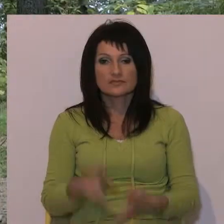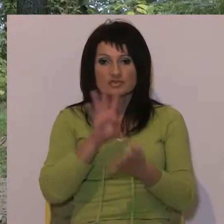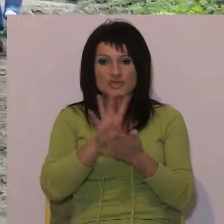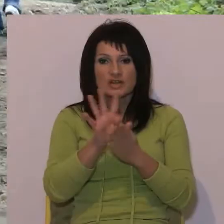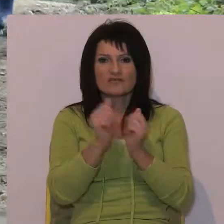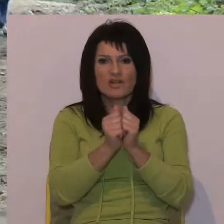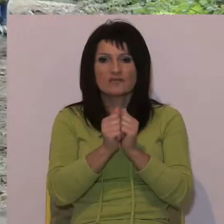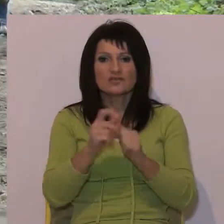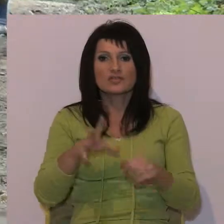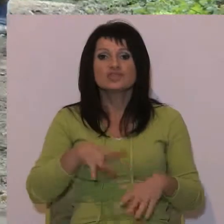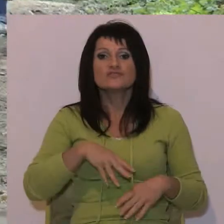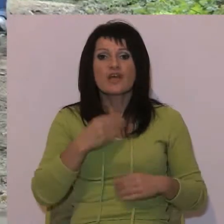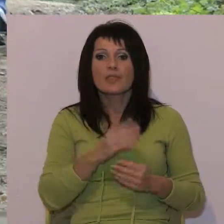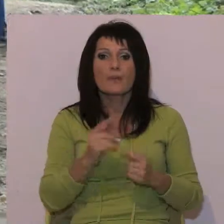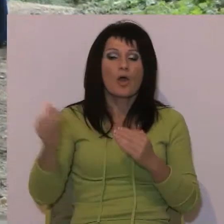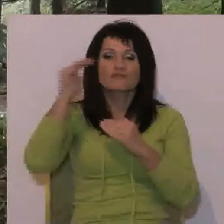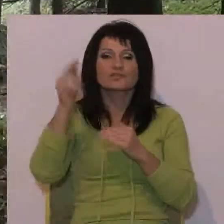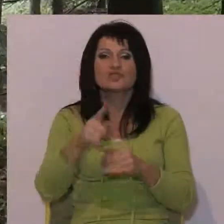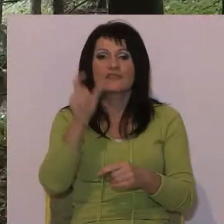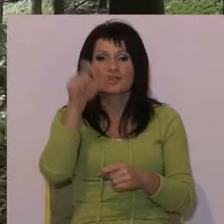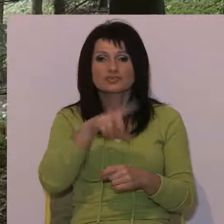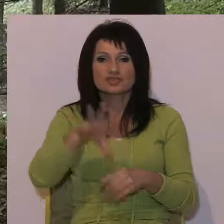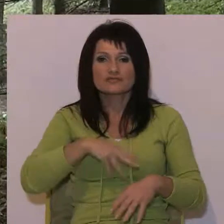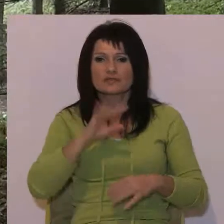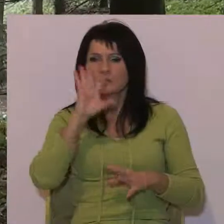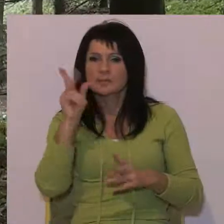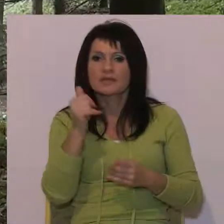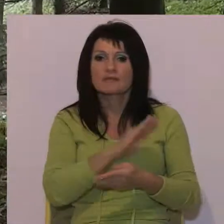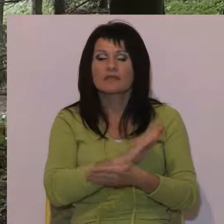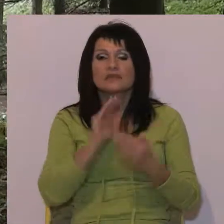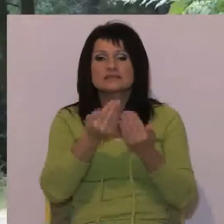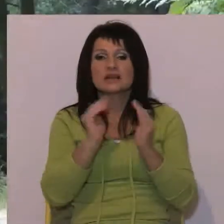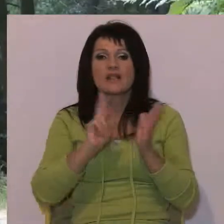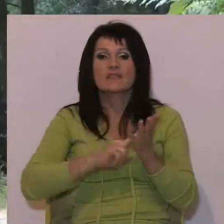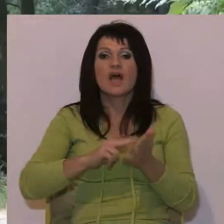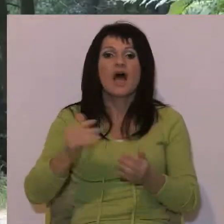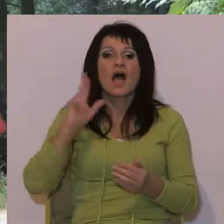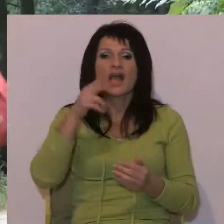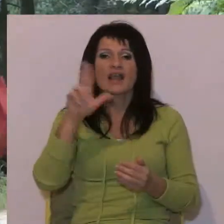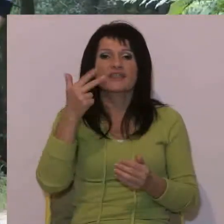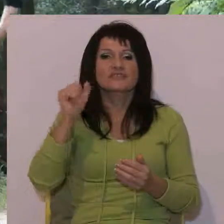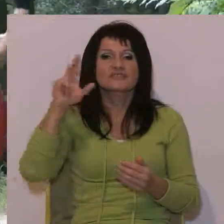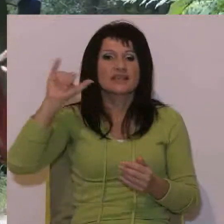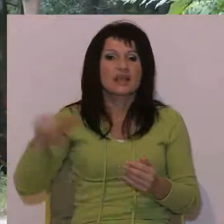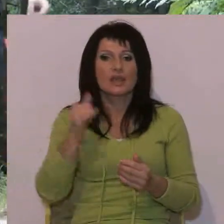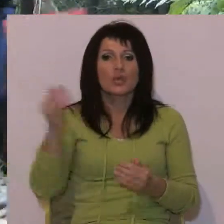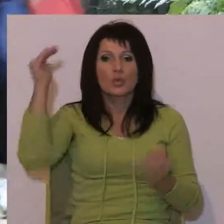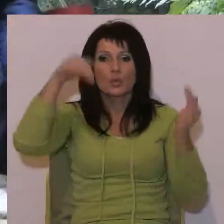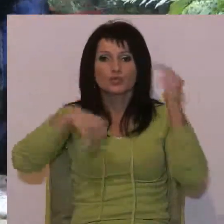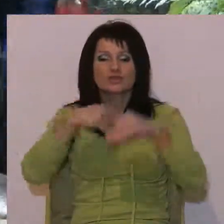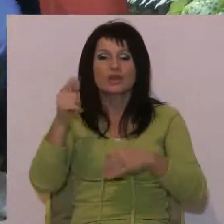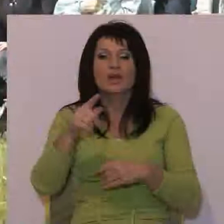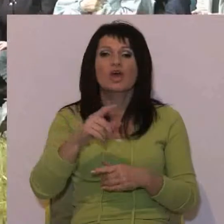14 września w święto podwyższenia Krzyża Świętego w przepięknej scenerii na Krynickiej Górze Krzyżowej zgromadziła się dość liczna grupa